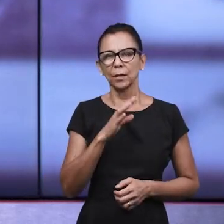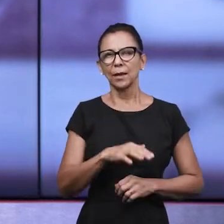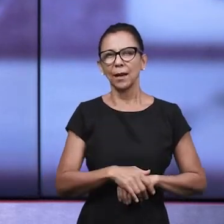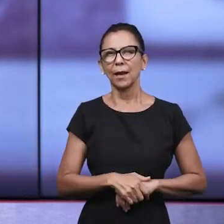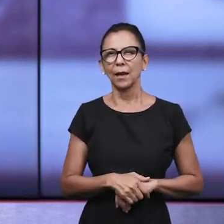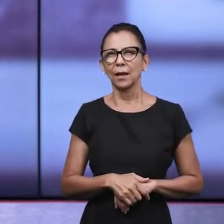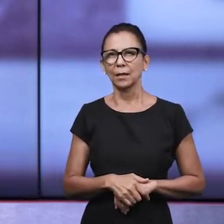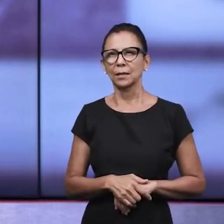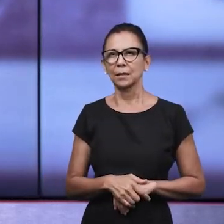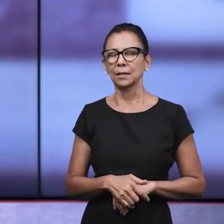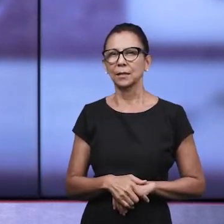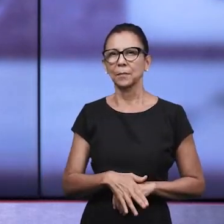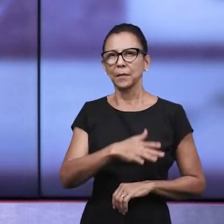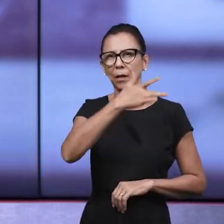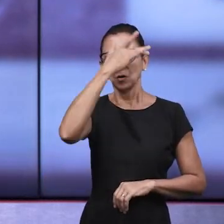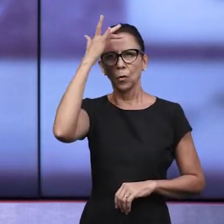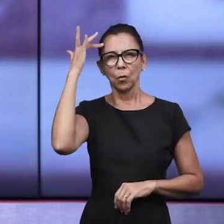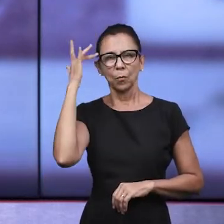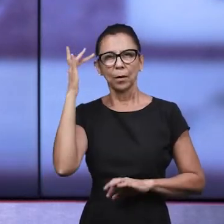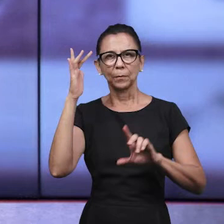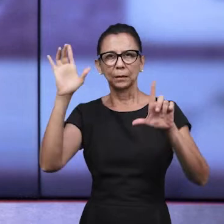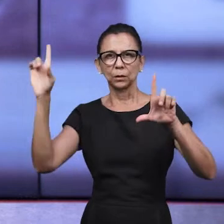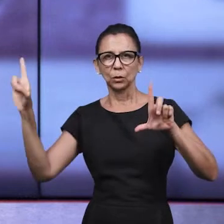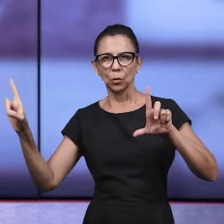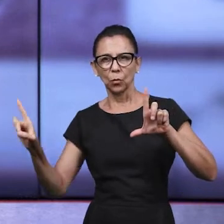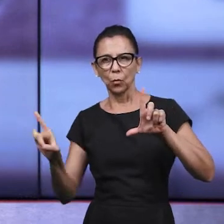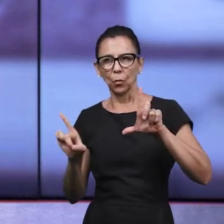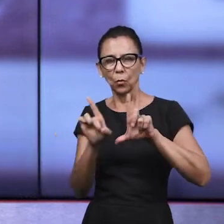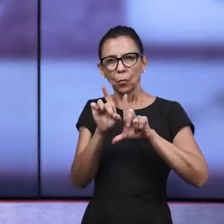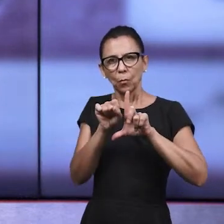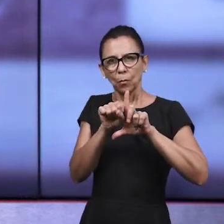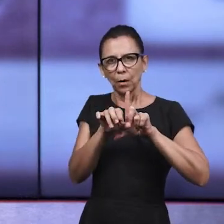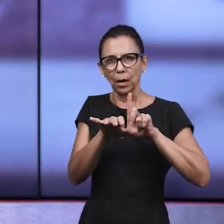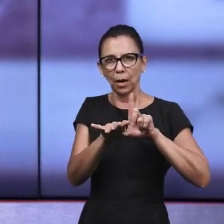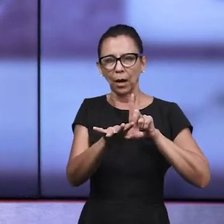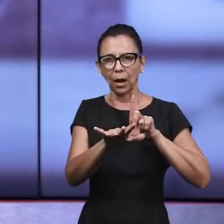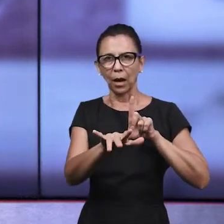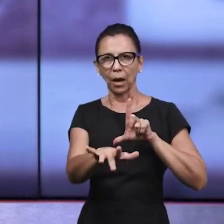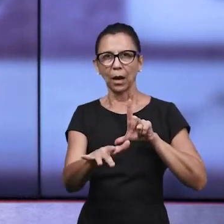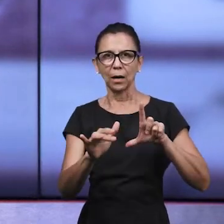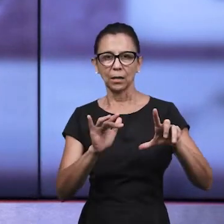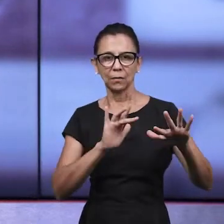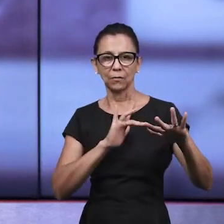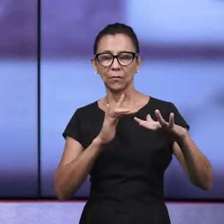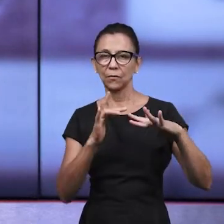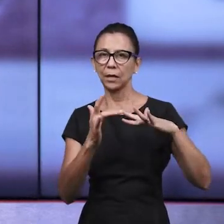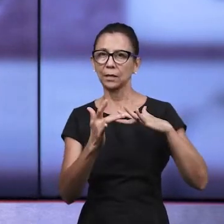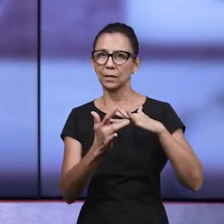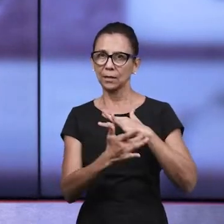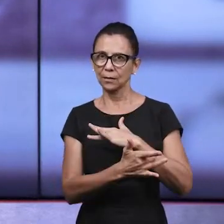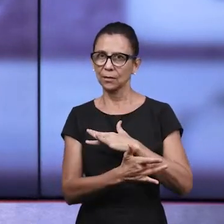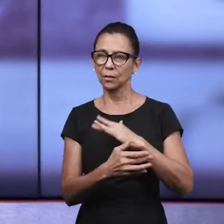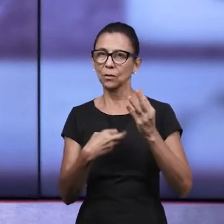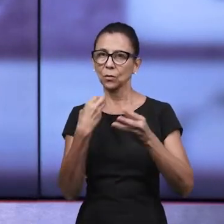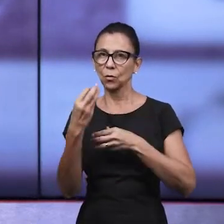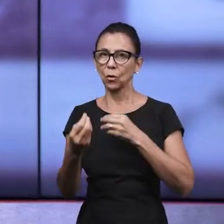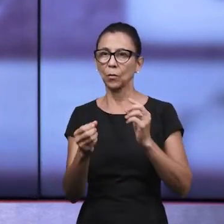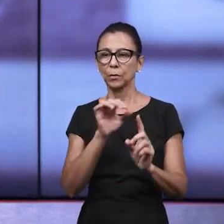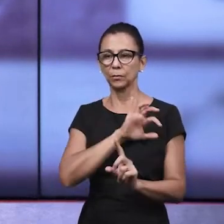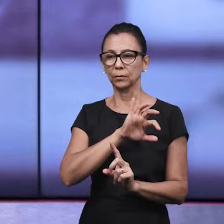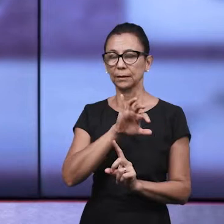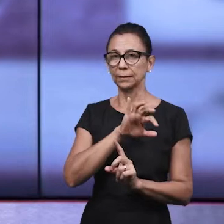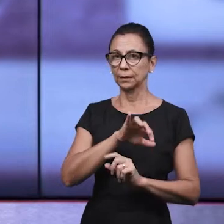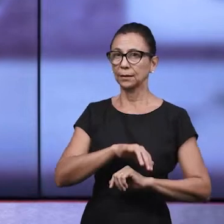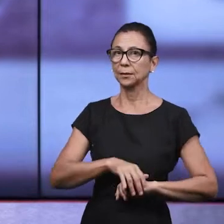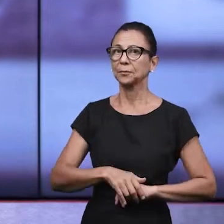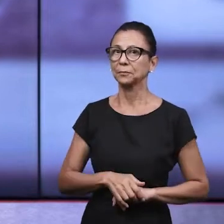très influente dans les médias, YouTube, Instagram, Facebook, TikTok, Twitter, dans la vie de nos enfants et adolescents?